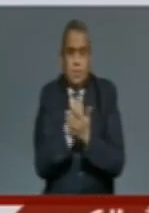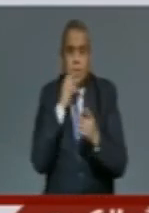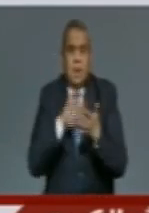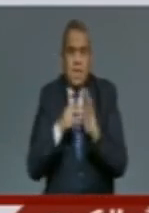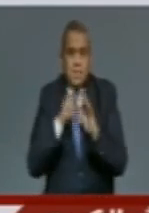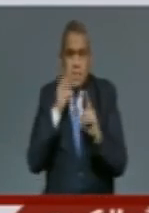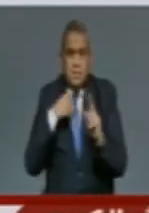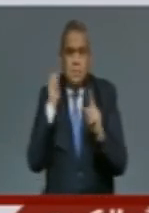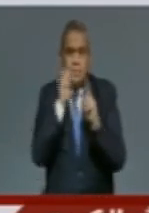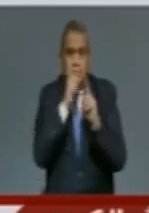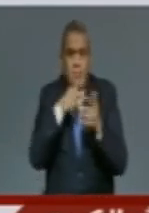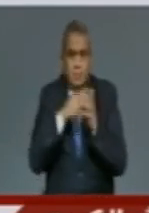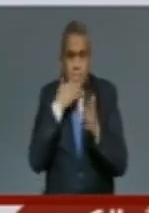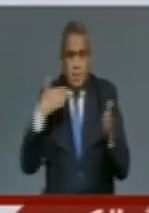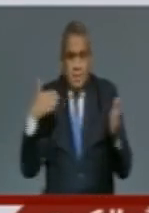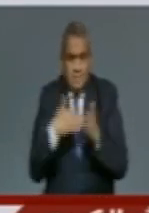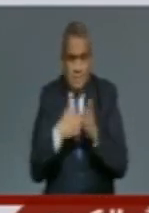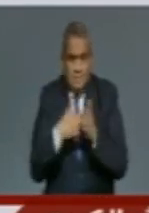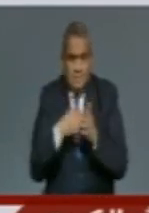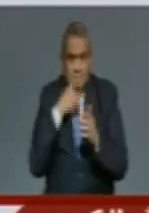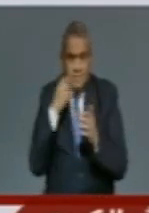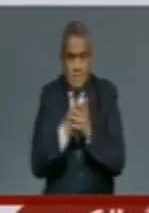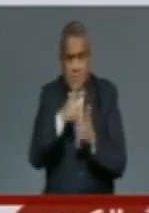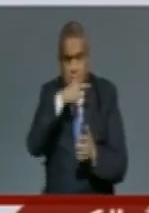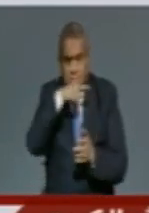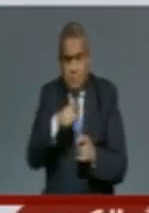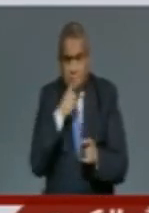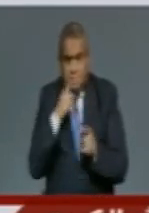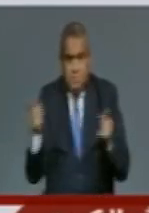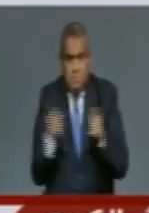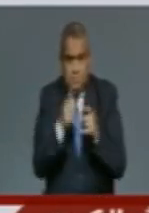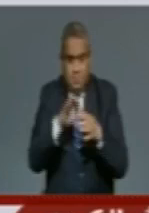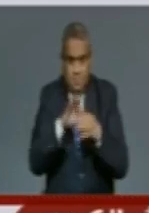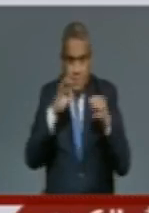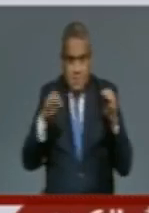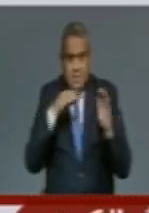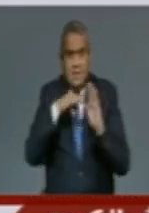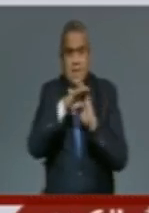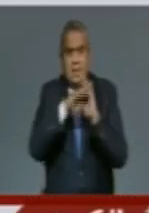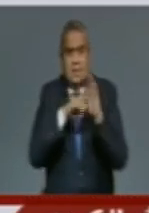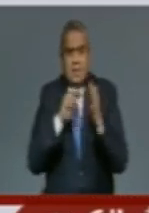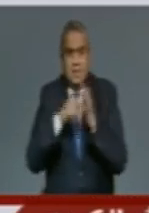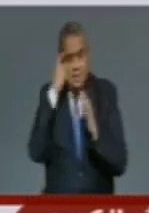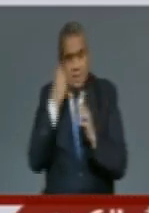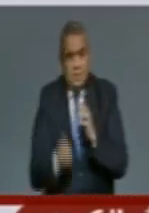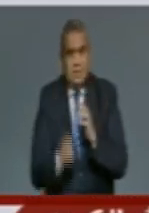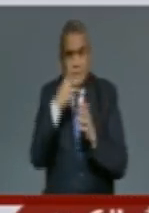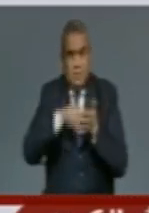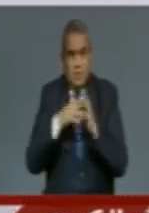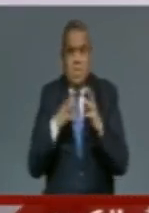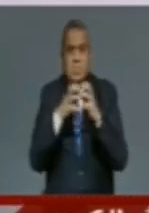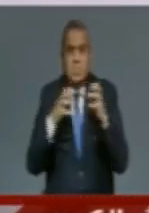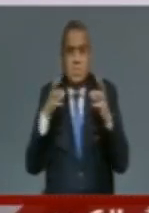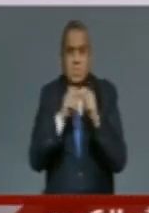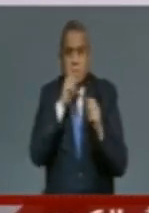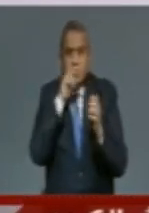ختاما في الكلمة اللي أنا أردت بها تسجيل وجهة نظرنا في الموضوع ككل، لا